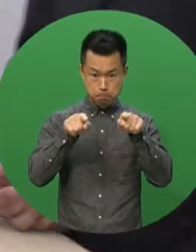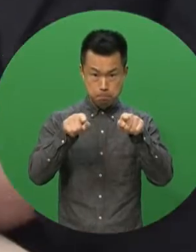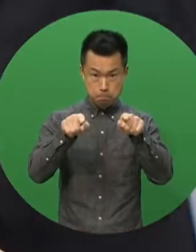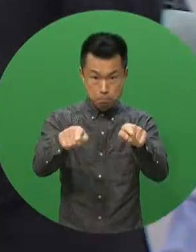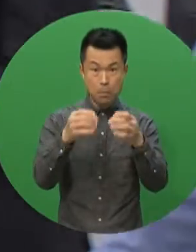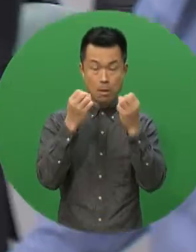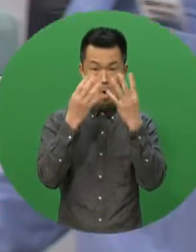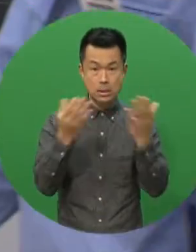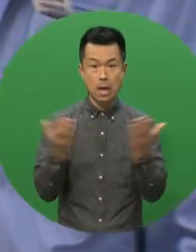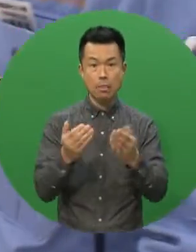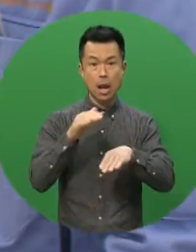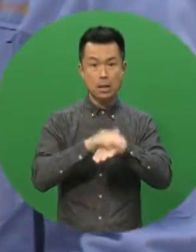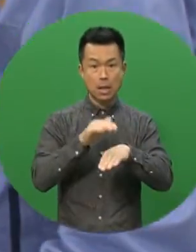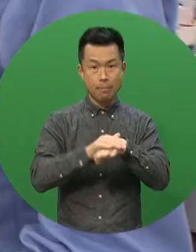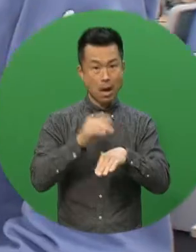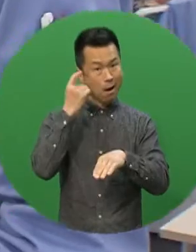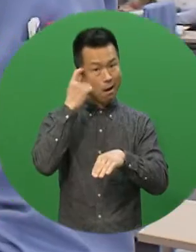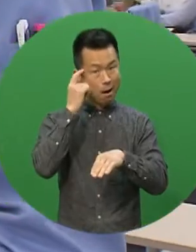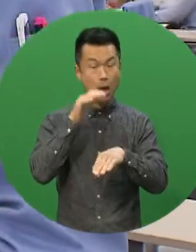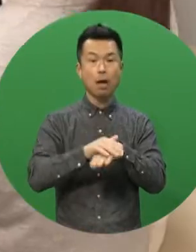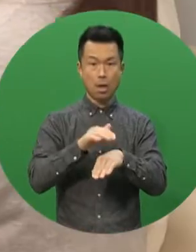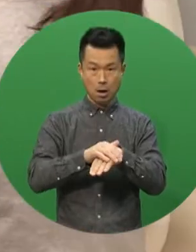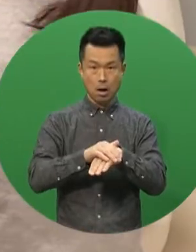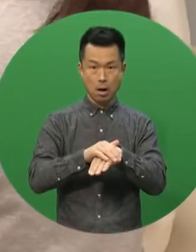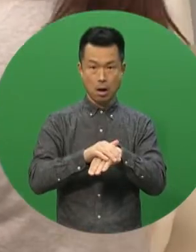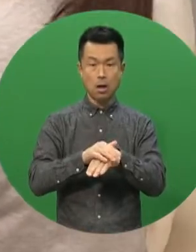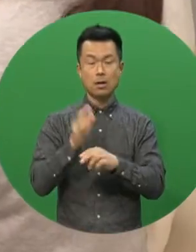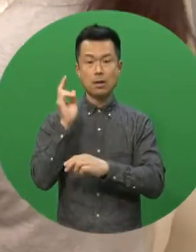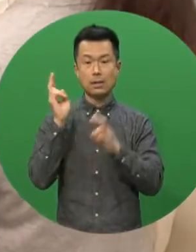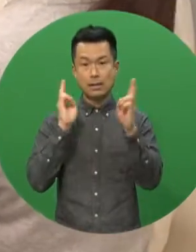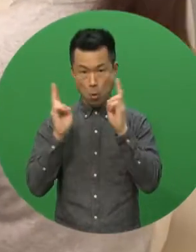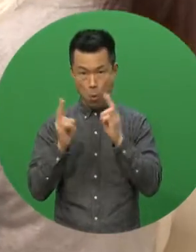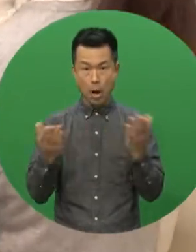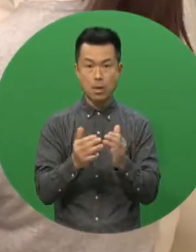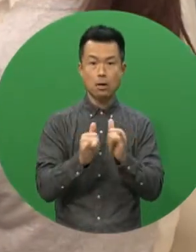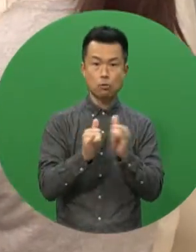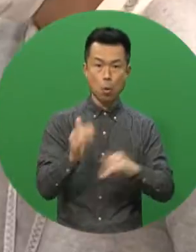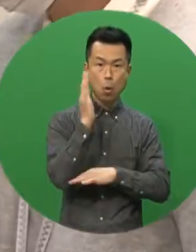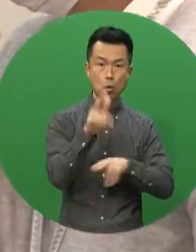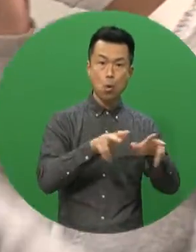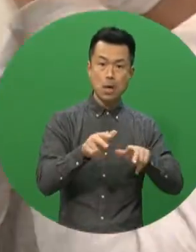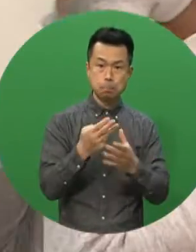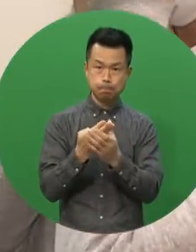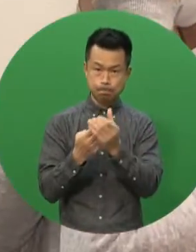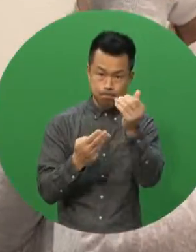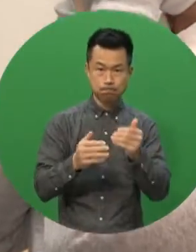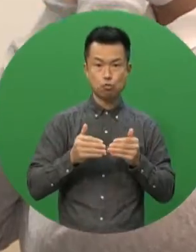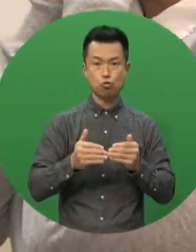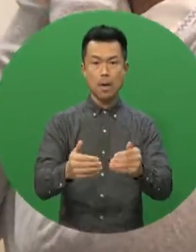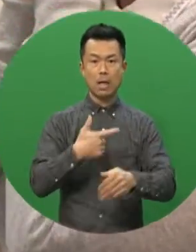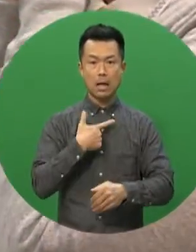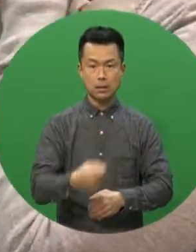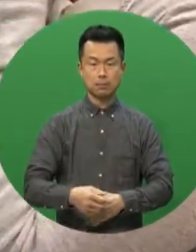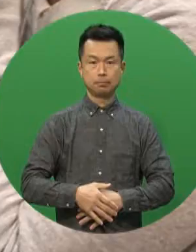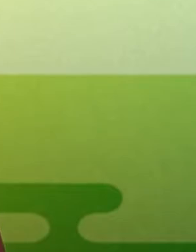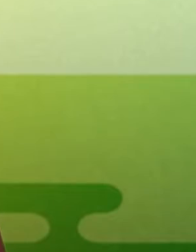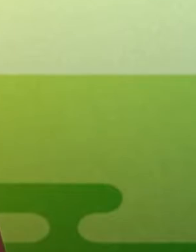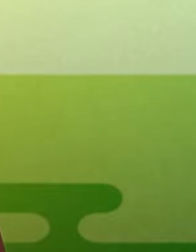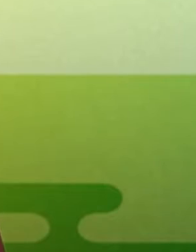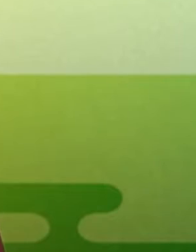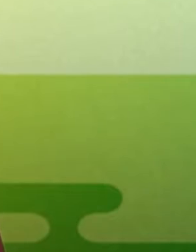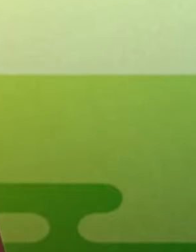新しい働き方のためのキーワードです。企業や働く人、行政が一体となって推進していきたいと思います